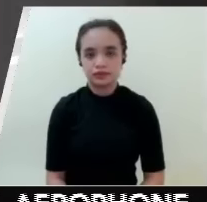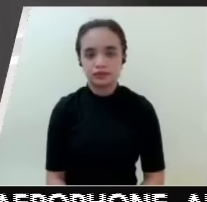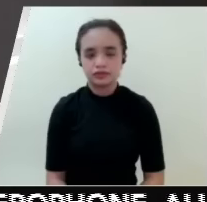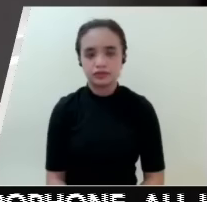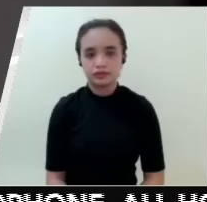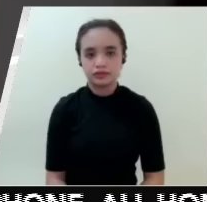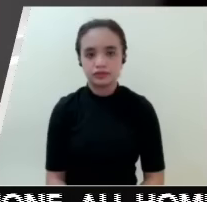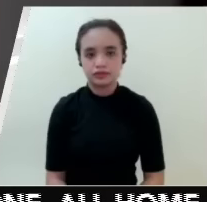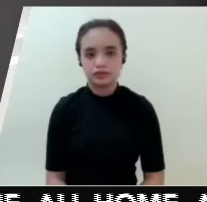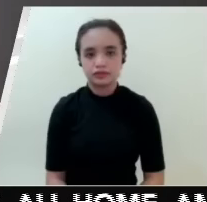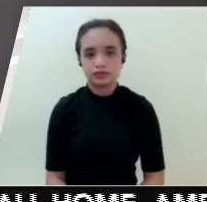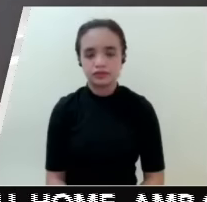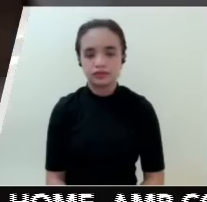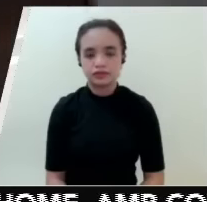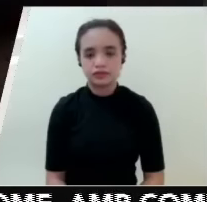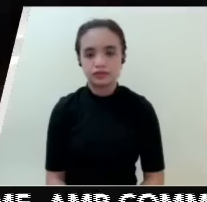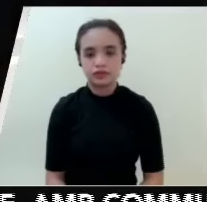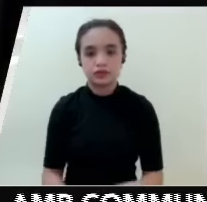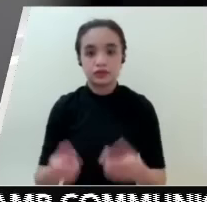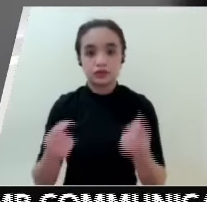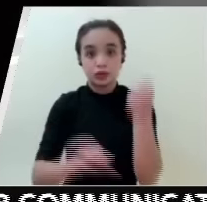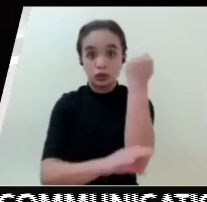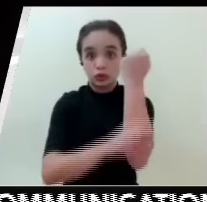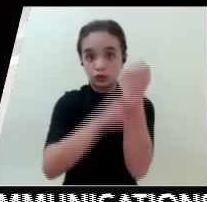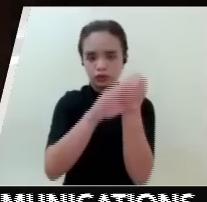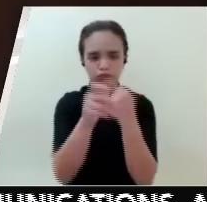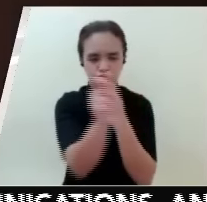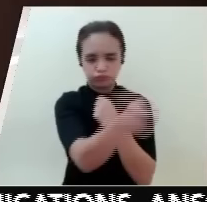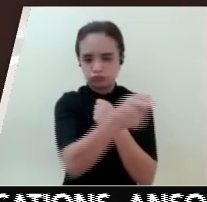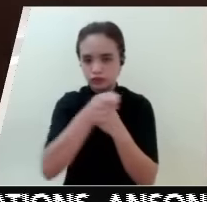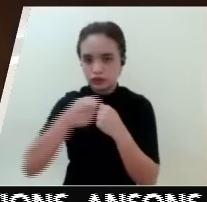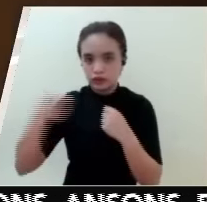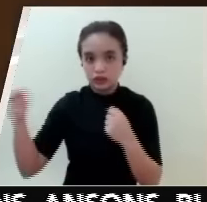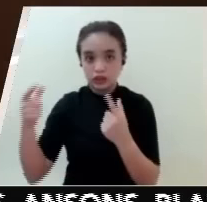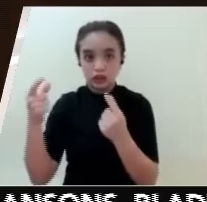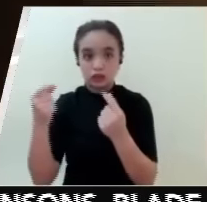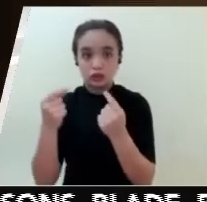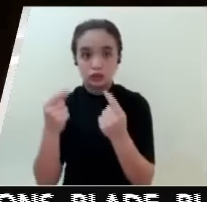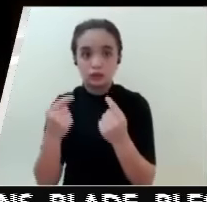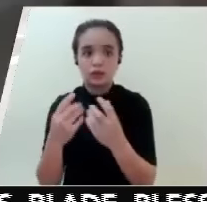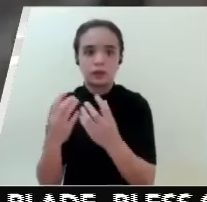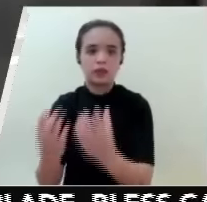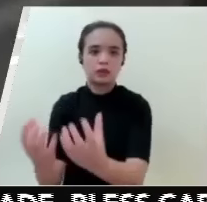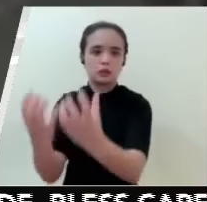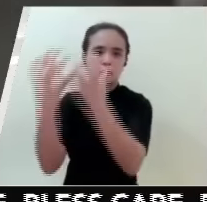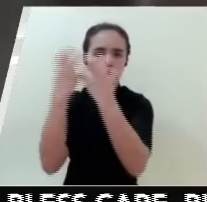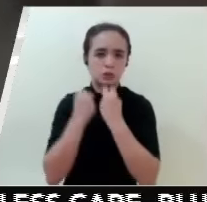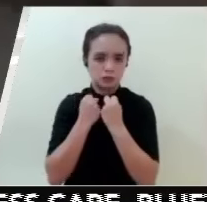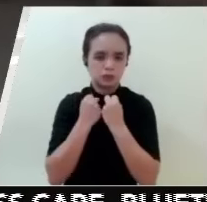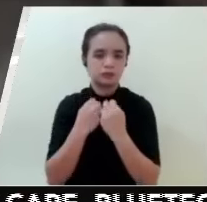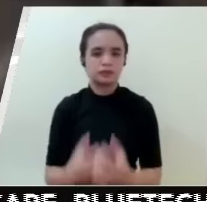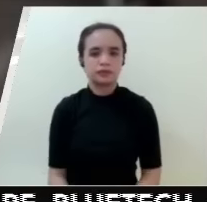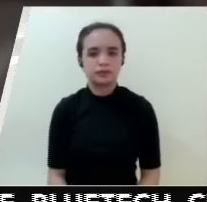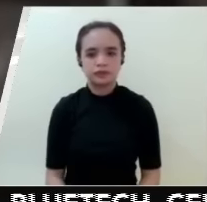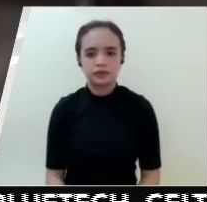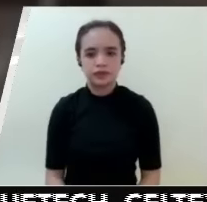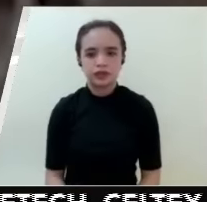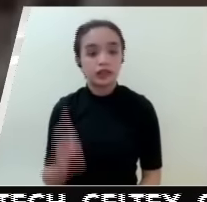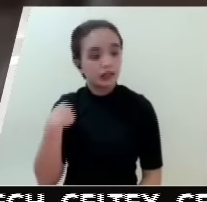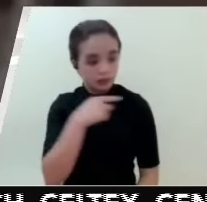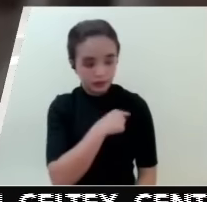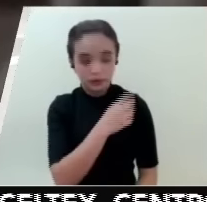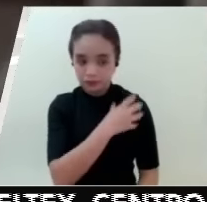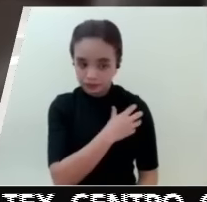Pagbukas ng pinto sa condo unit na ito sa Quezon City, agad sinunggaban ang kanilang target. Mga pulis kami na NTRPO